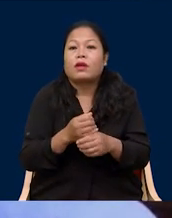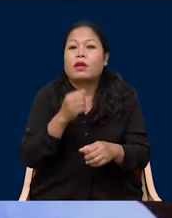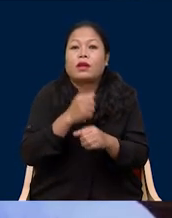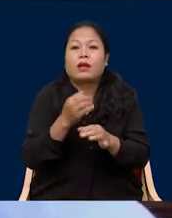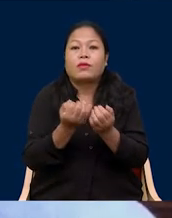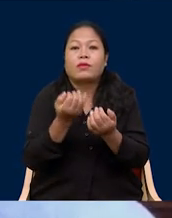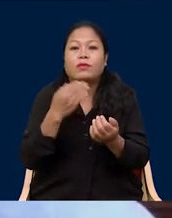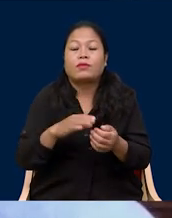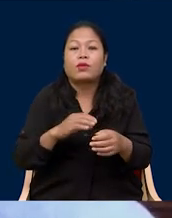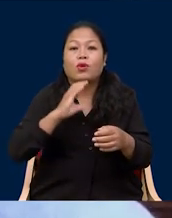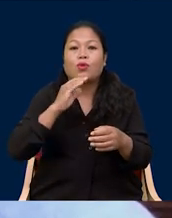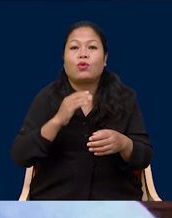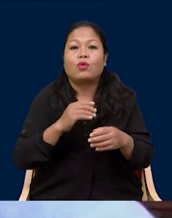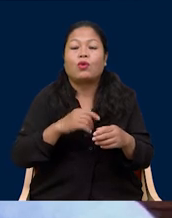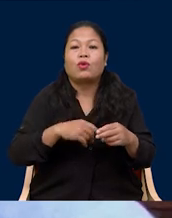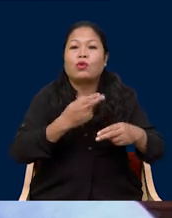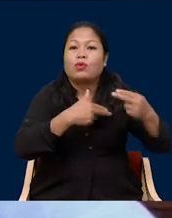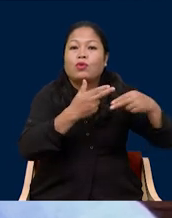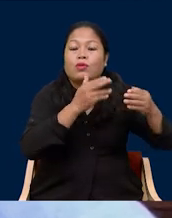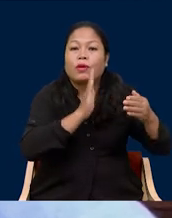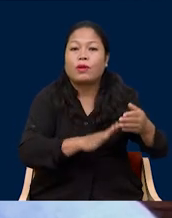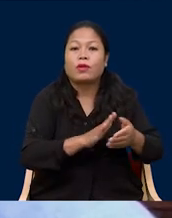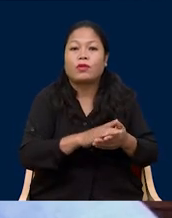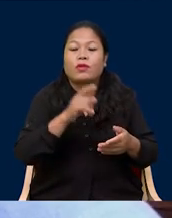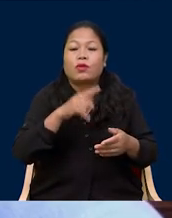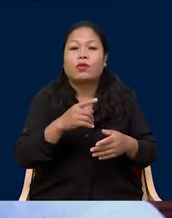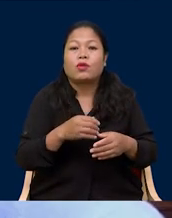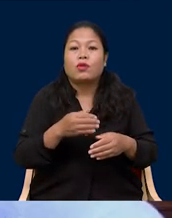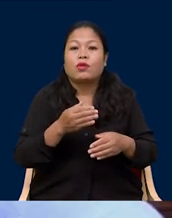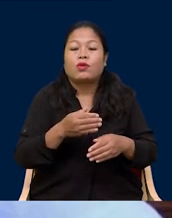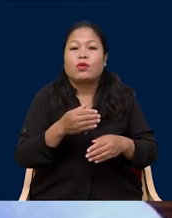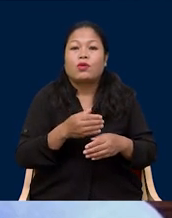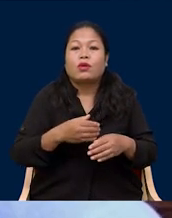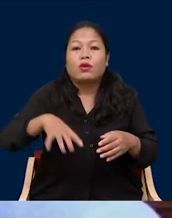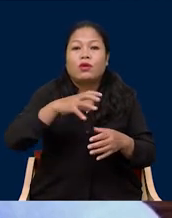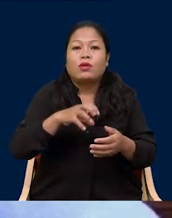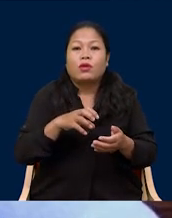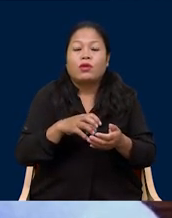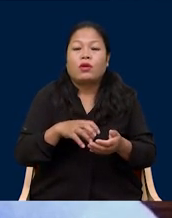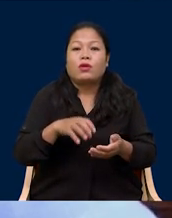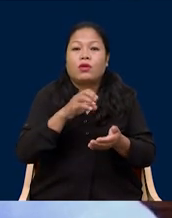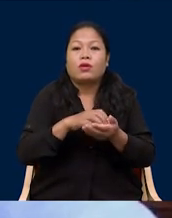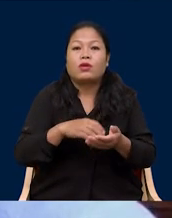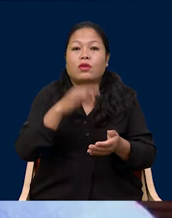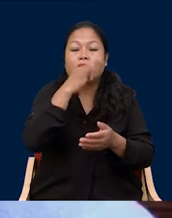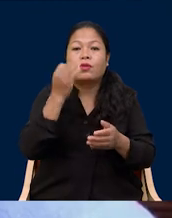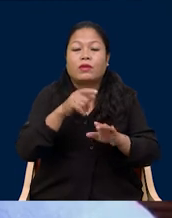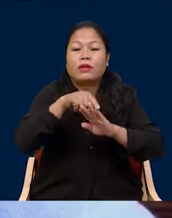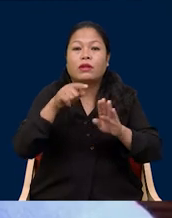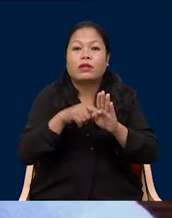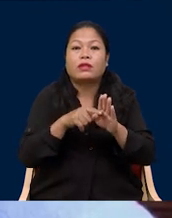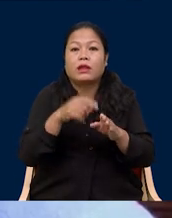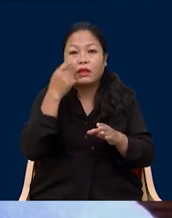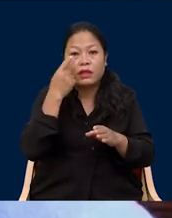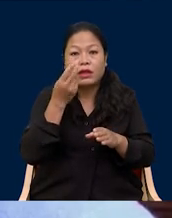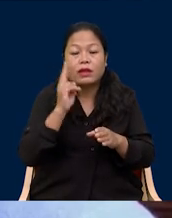कारण हुनुपर्छ भन्ने कुरा चाहिँ एउटा ठुलो च्यालेन्जको रूपमा चाहिँ रहेको छ। र यो कार्ययोजनाले के देखाएको छ भने सबै सेक्टर जुन जलवायु